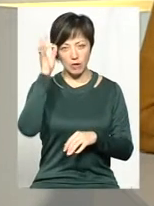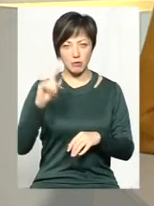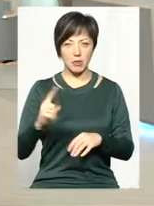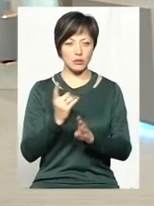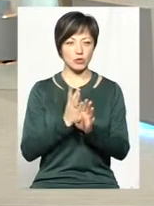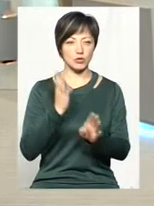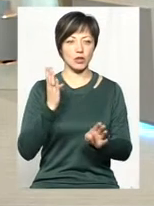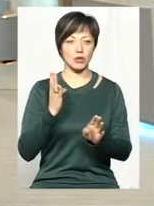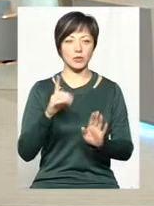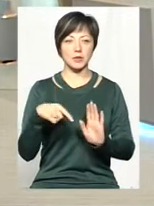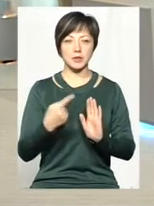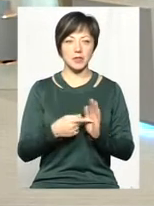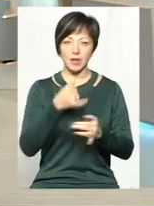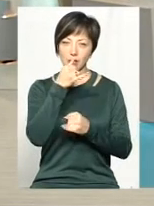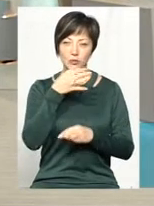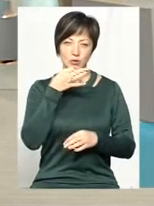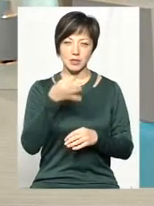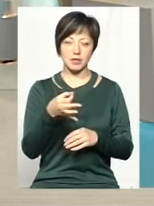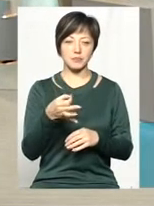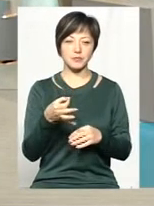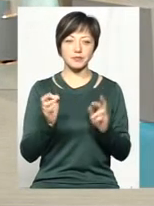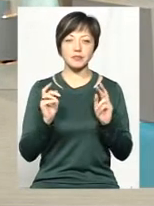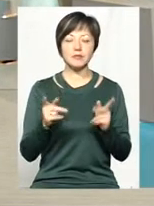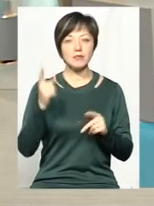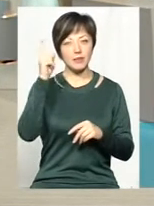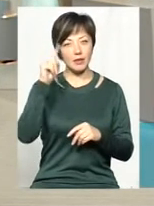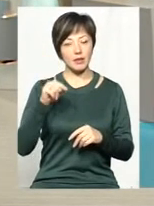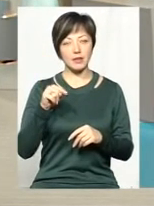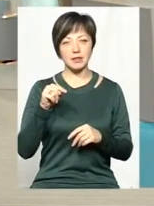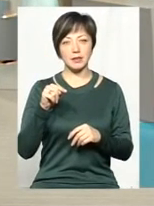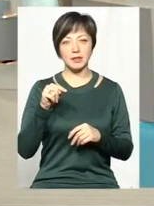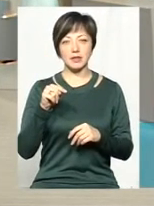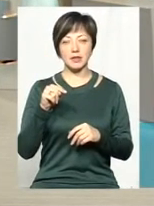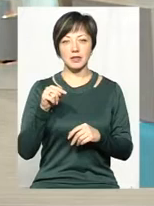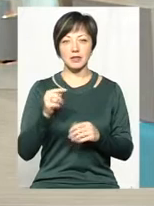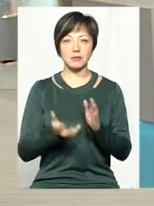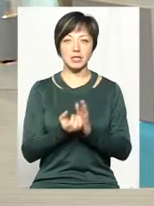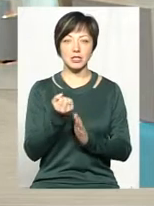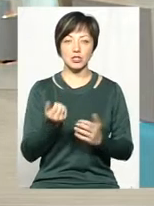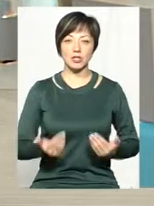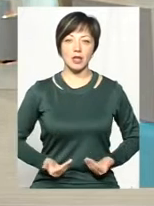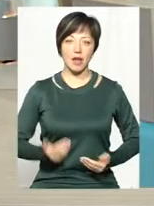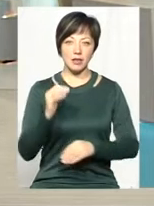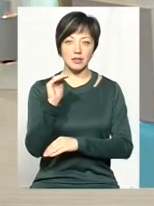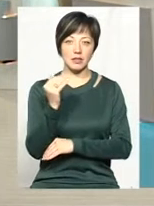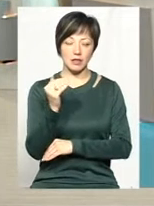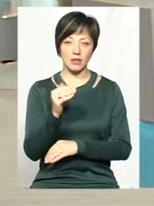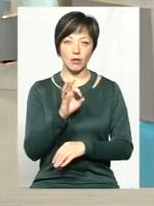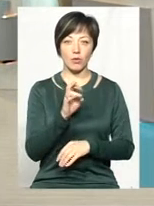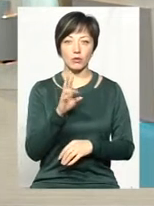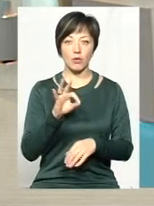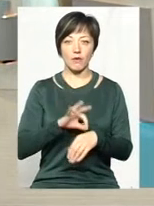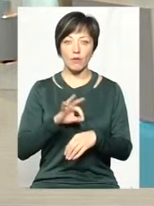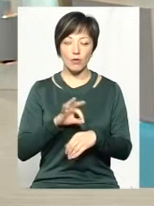першу чергу? Я не можу так сказати. Знаєте, як і спасти життя дитини, да, яка онкохвора,